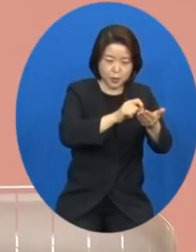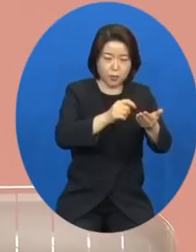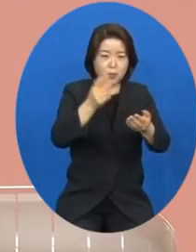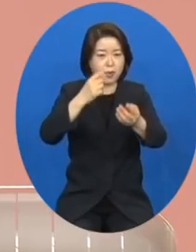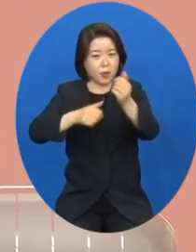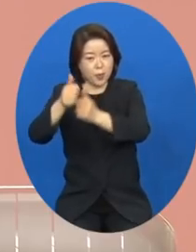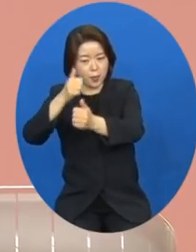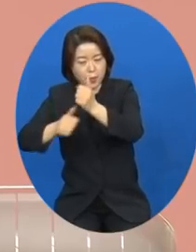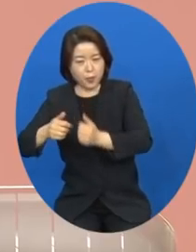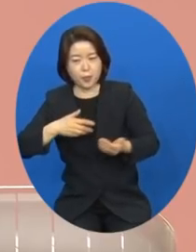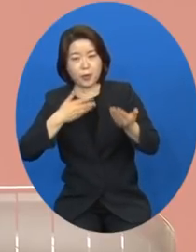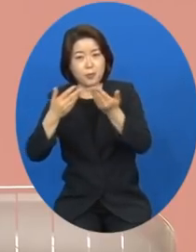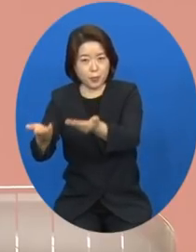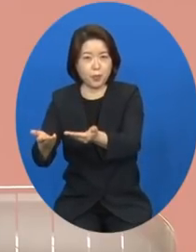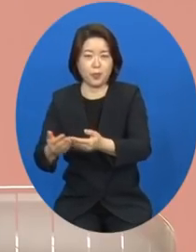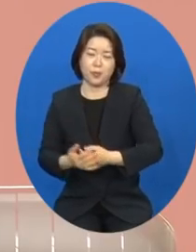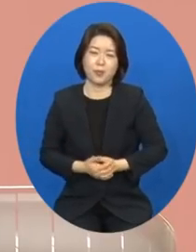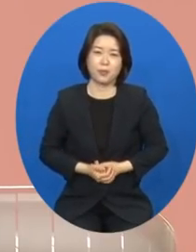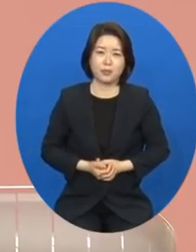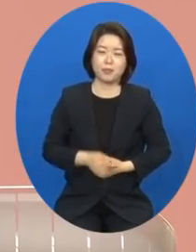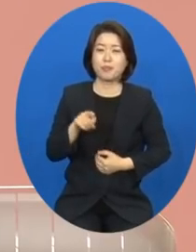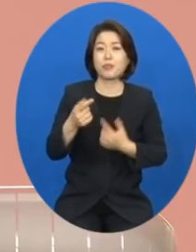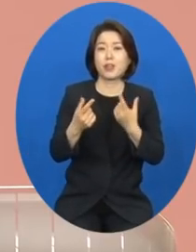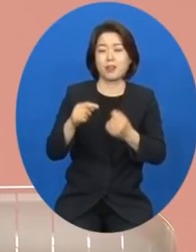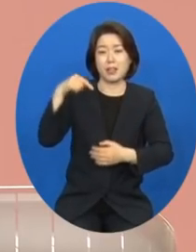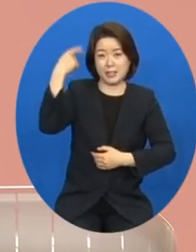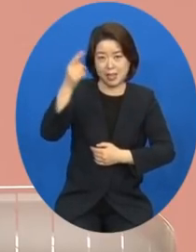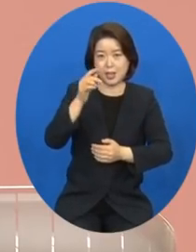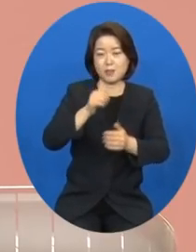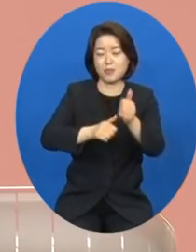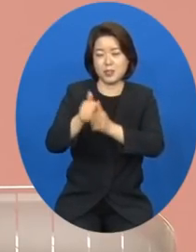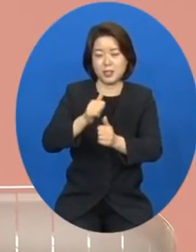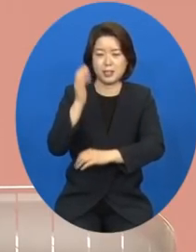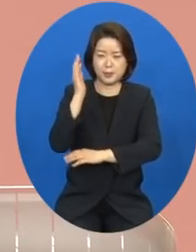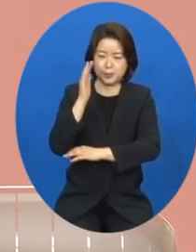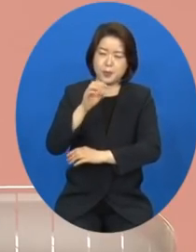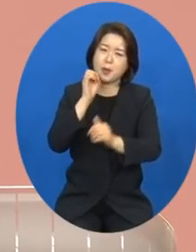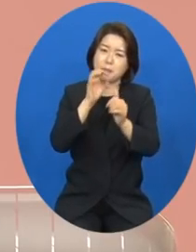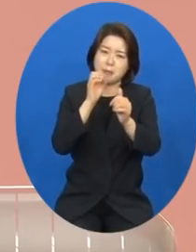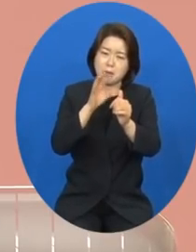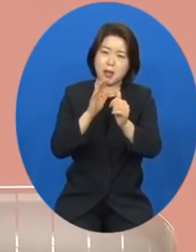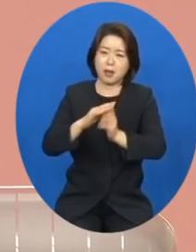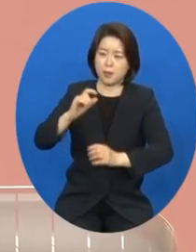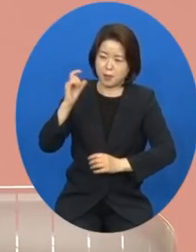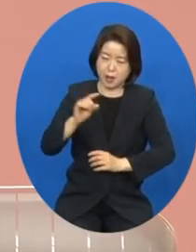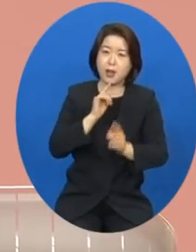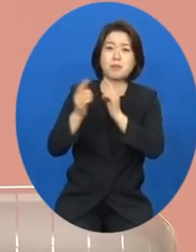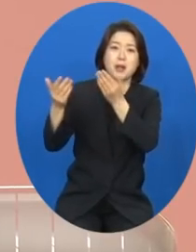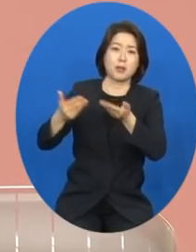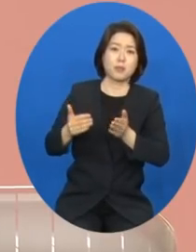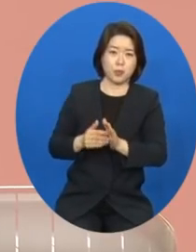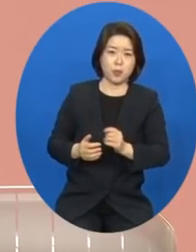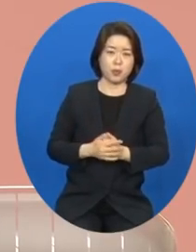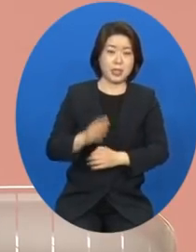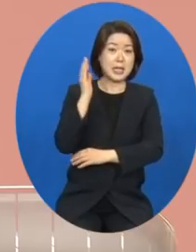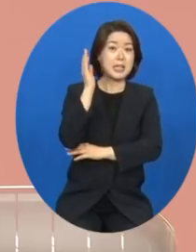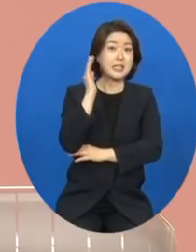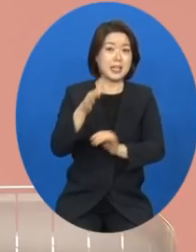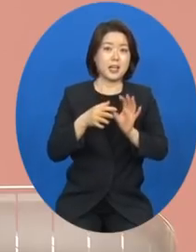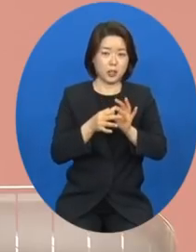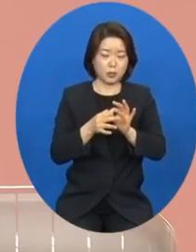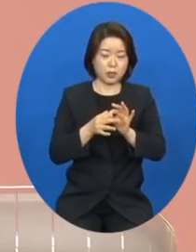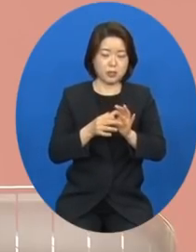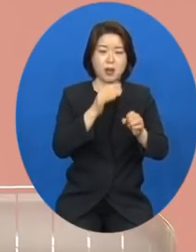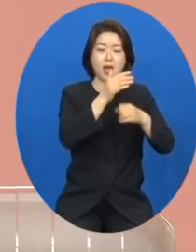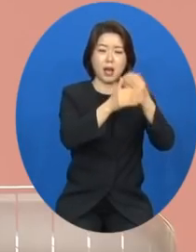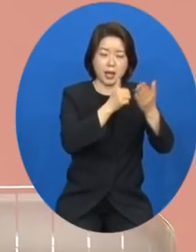됩니다 그래서 그렇게 다음 세대에게 이야기를 들려주려고 강조하고 있는 겁니다 이야기를 통해서 하나님과 다음